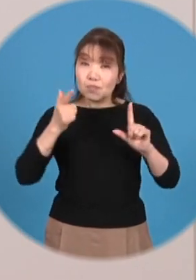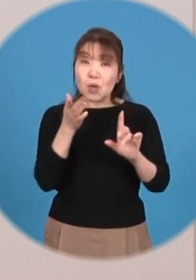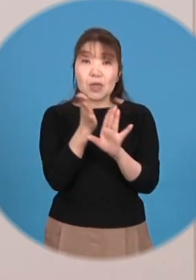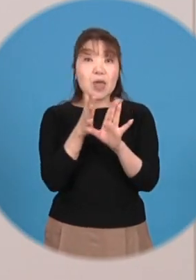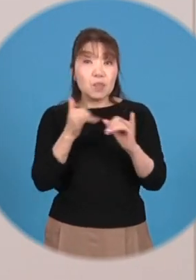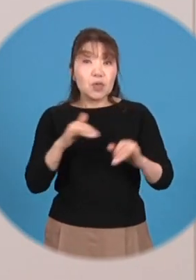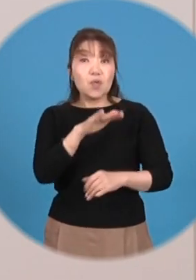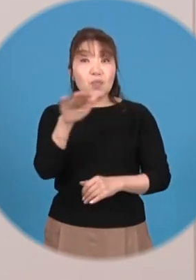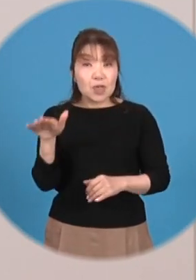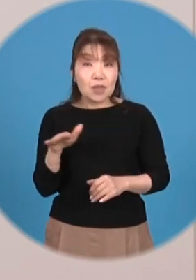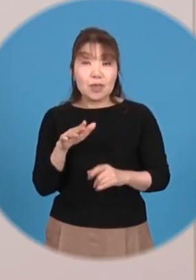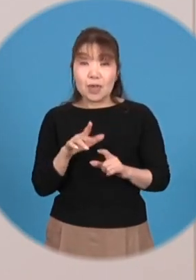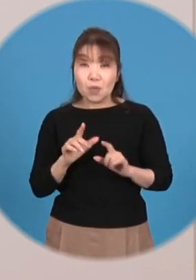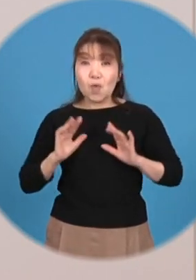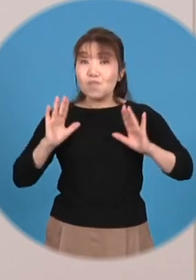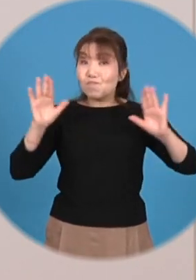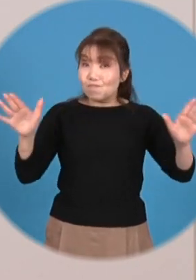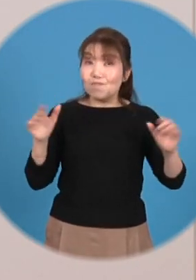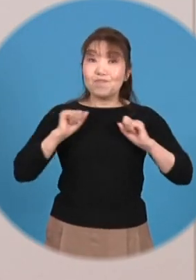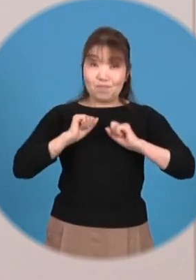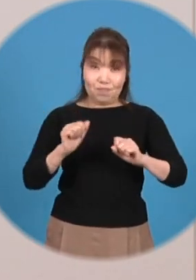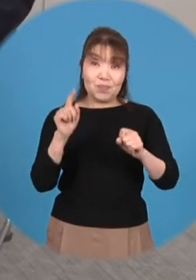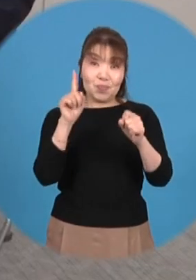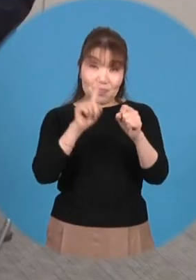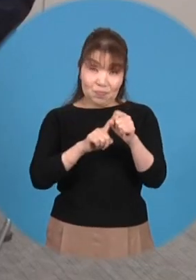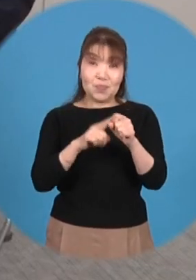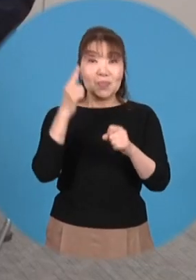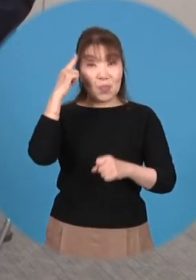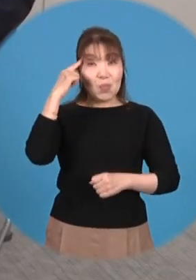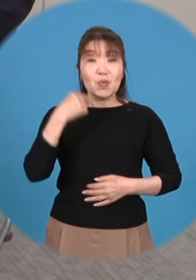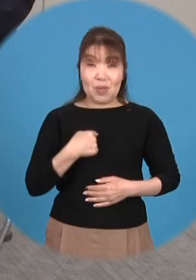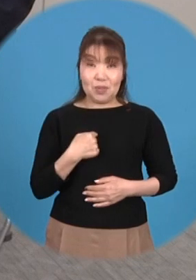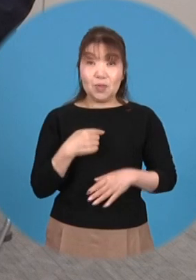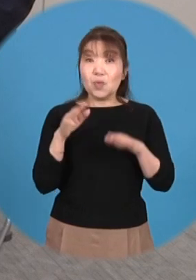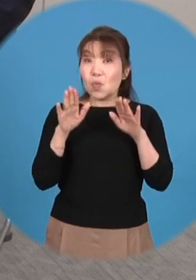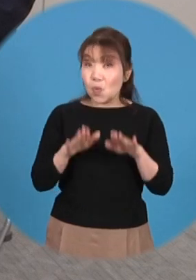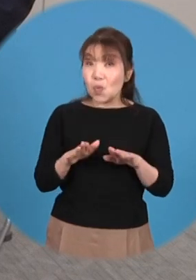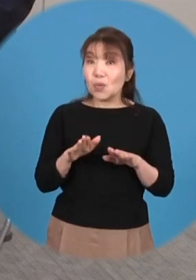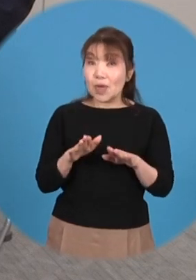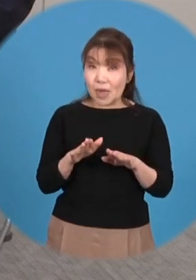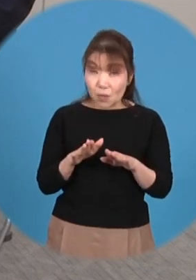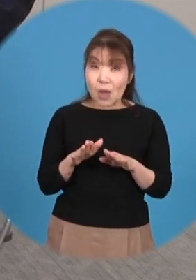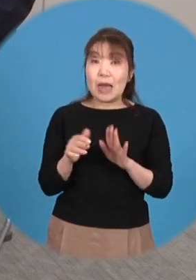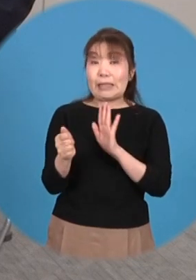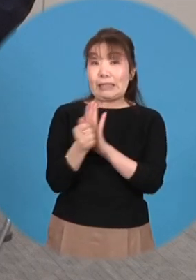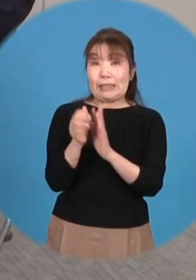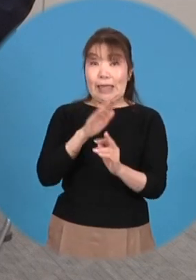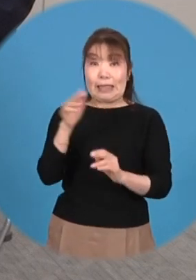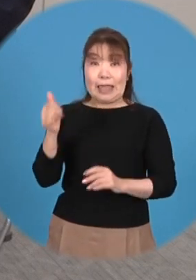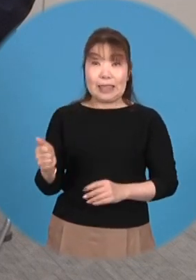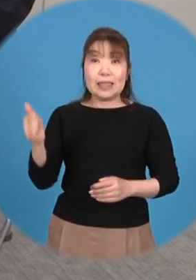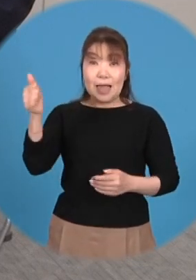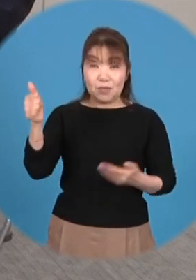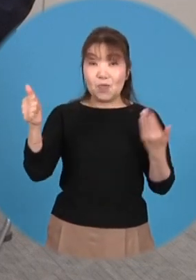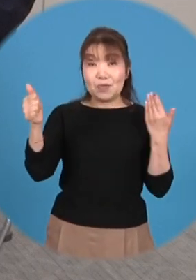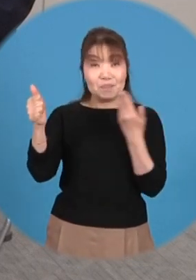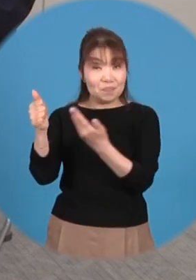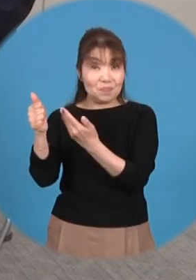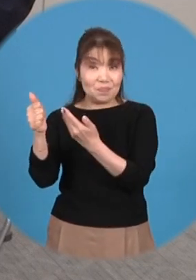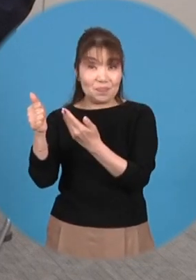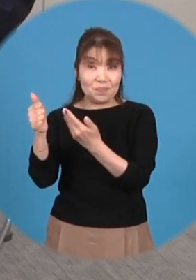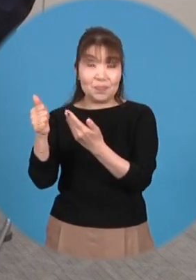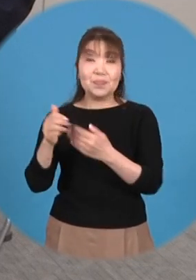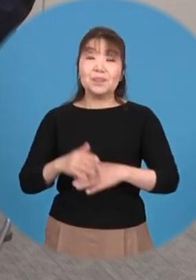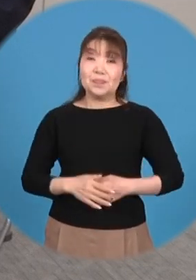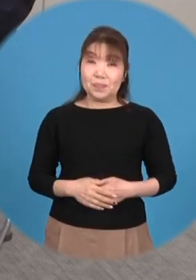お役に立っているのではないかというふうに思っております。 今回は岐阜 DX 支援センターの松島センター長にお